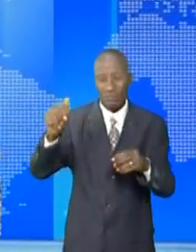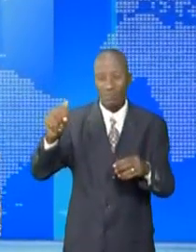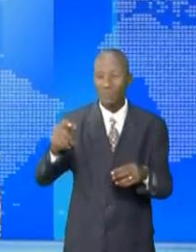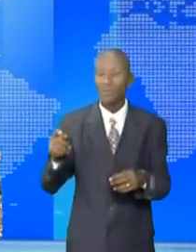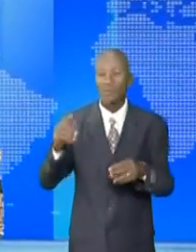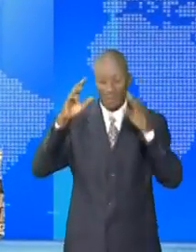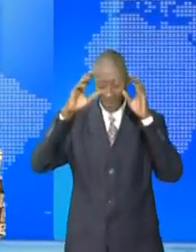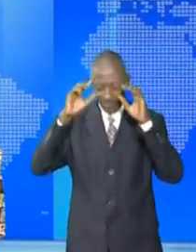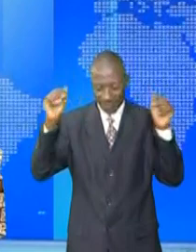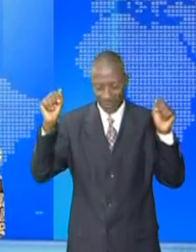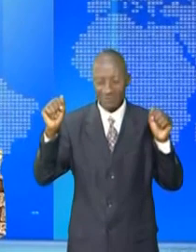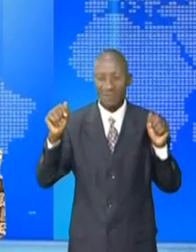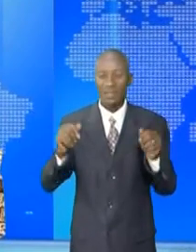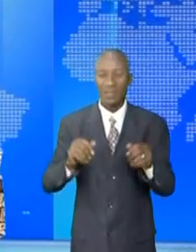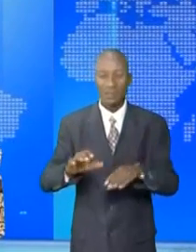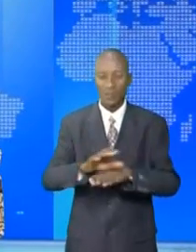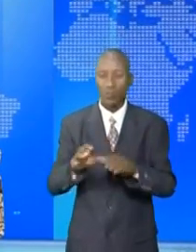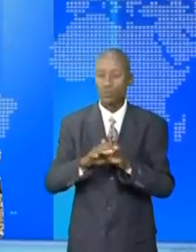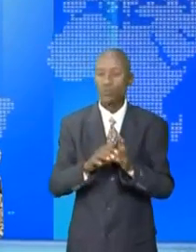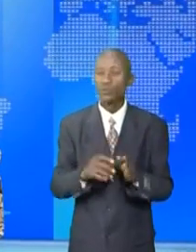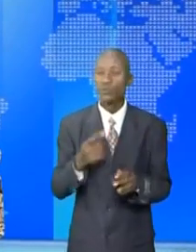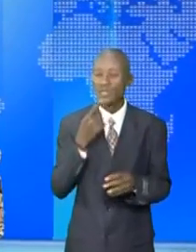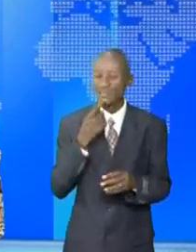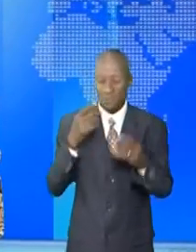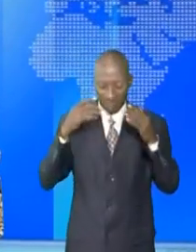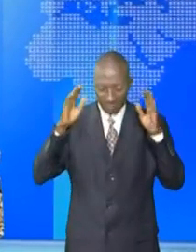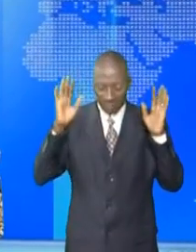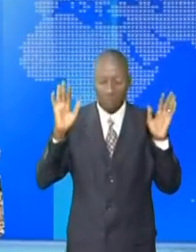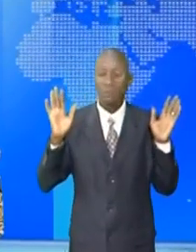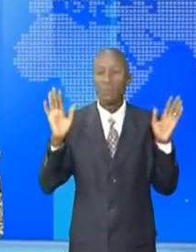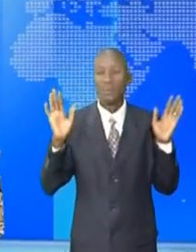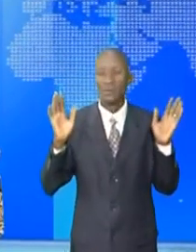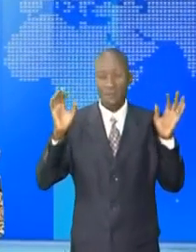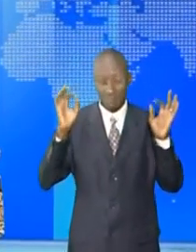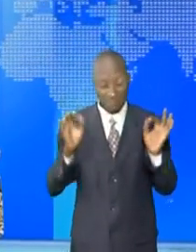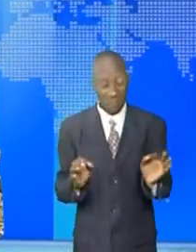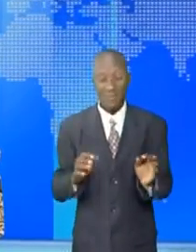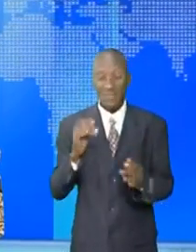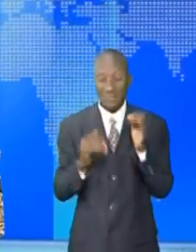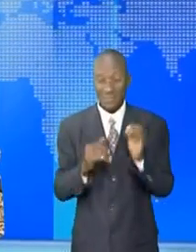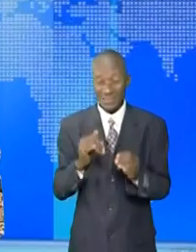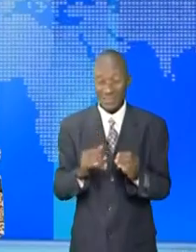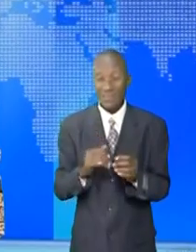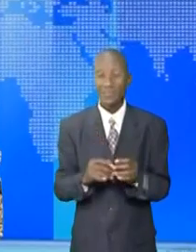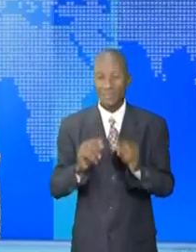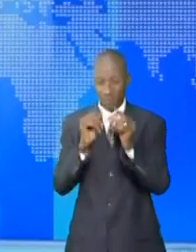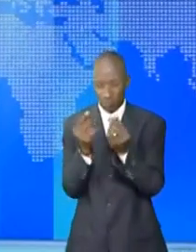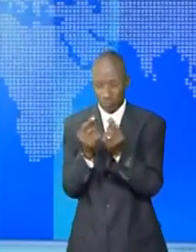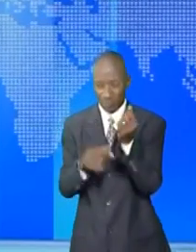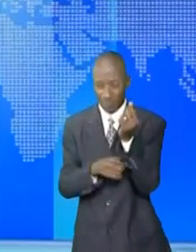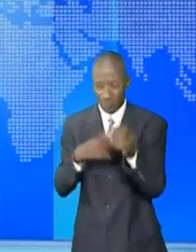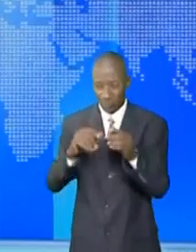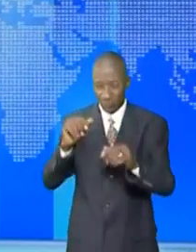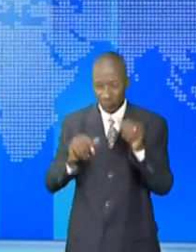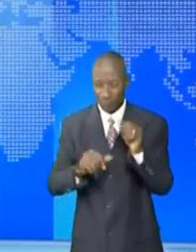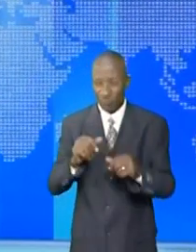qu'il dirige. Les services compétents de l'État en la matière sont saisis de toutes ces situations